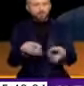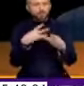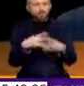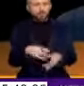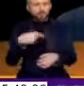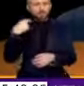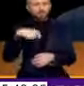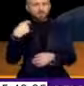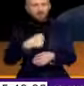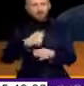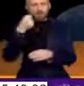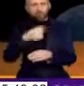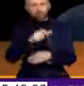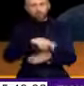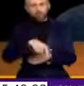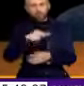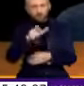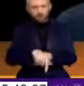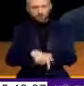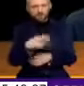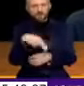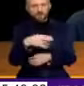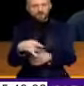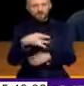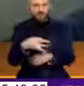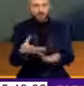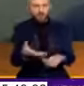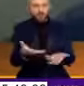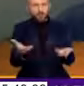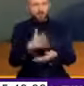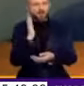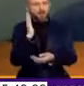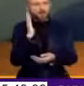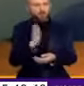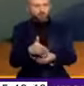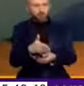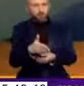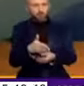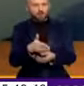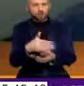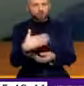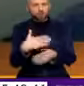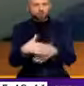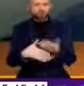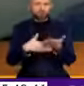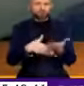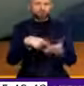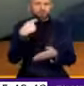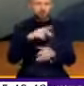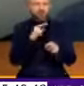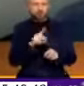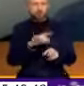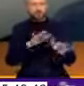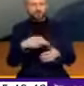потрібно президентові призначати людину в Деснянський район, яка буде дісницею президента і наглядати, що відбувається